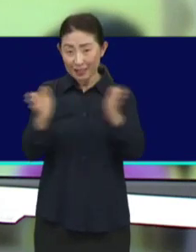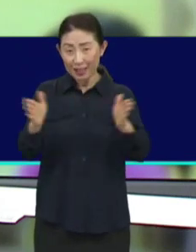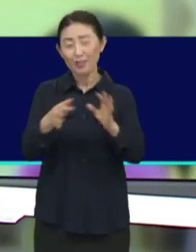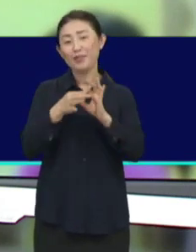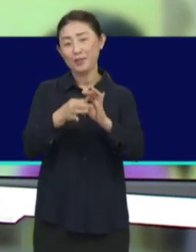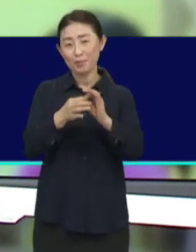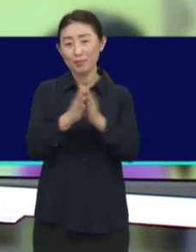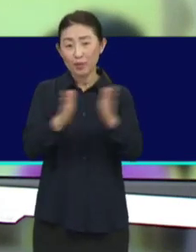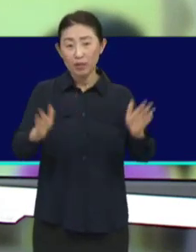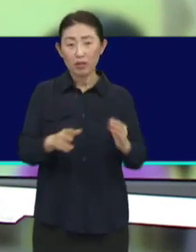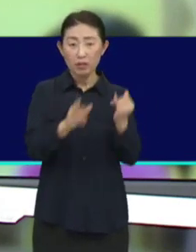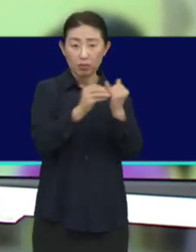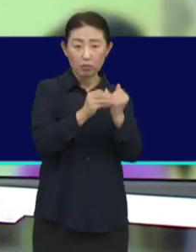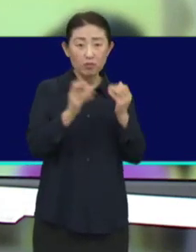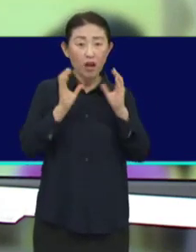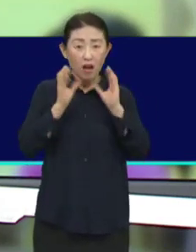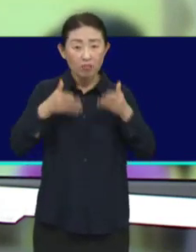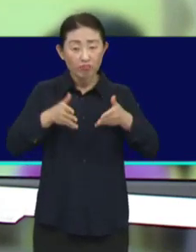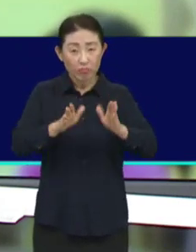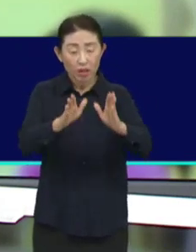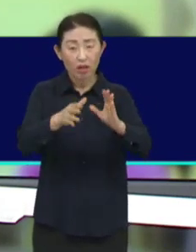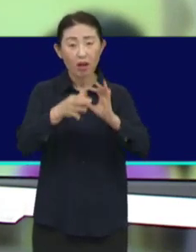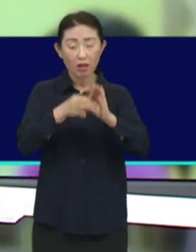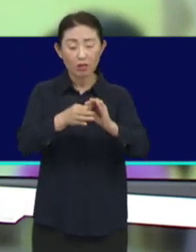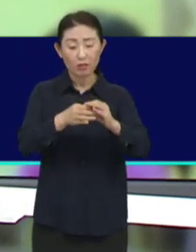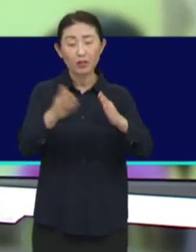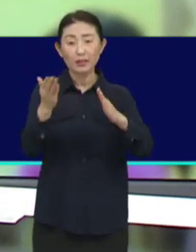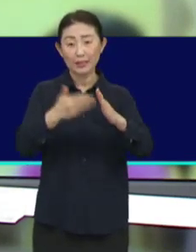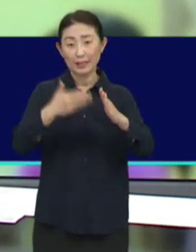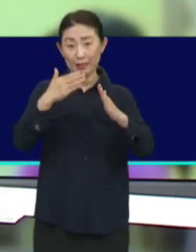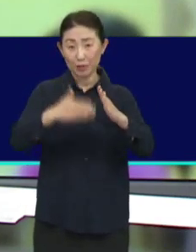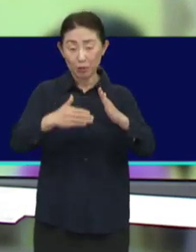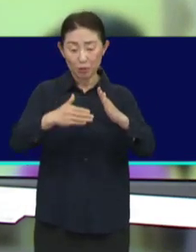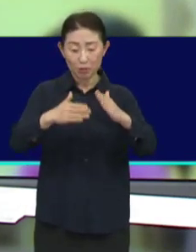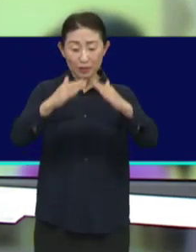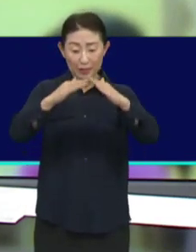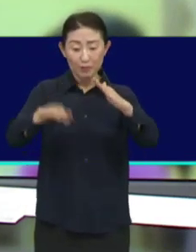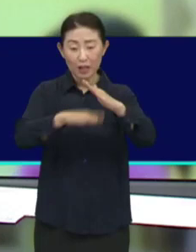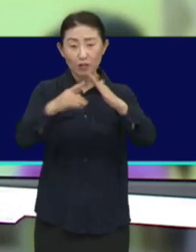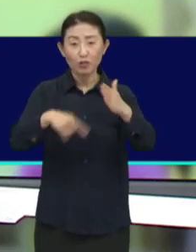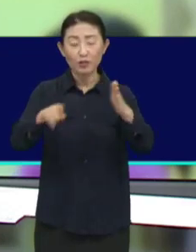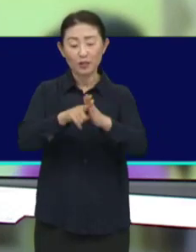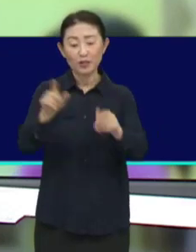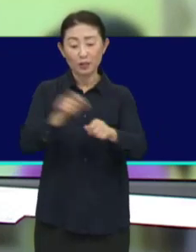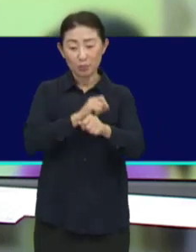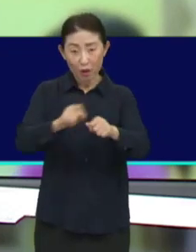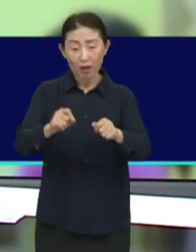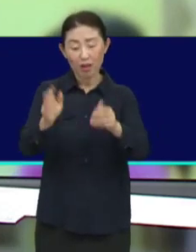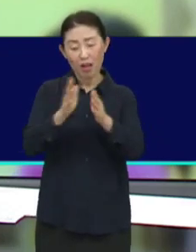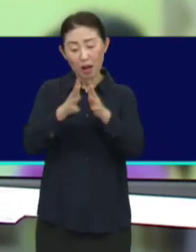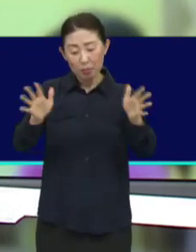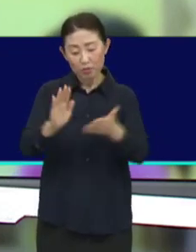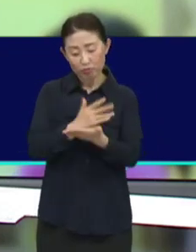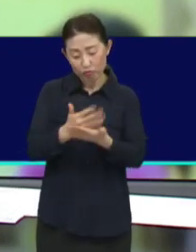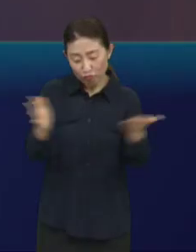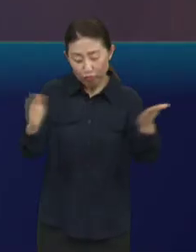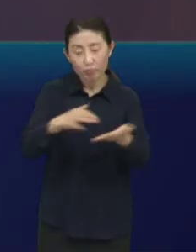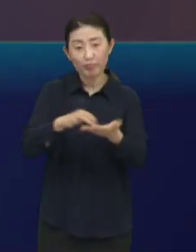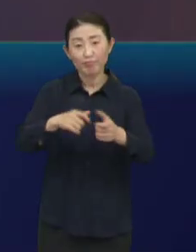했습니다. 임신 출산 가구에 대한 공공아파트 특별공급 비율도 대폭 늘리기로 했습니다. 장석영 기자입니다.